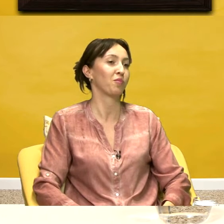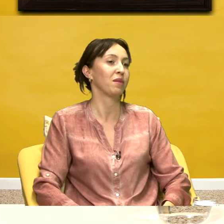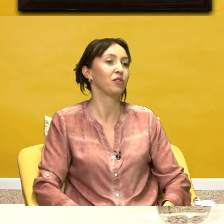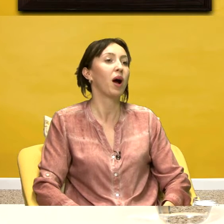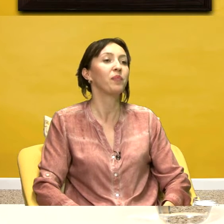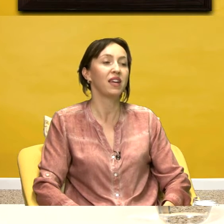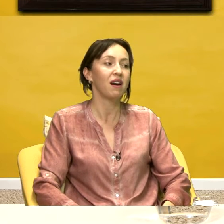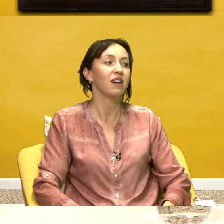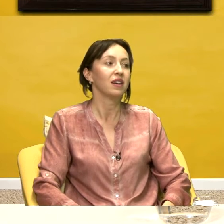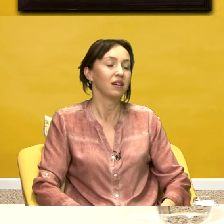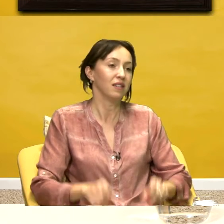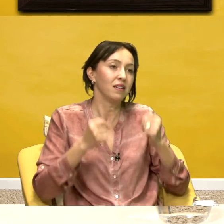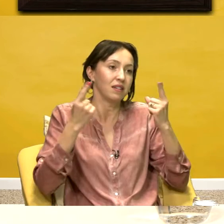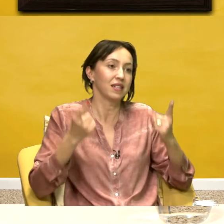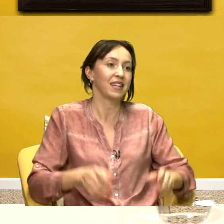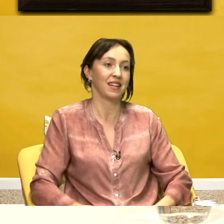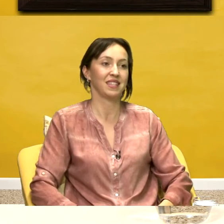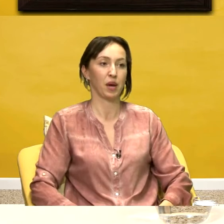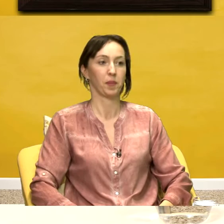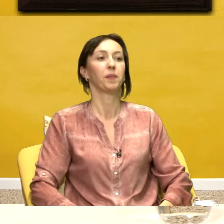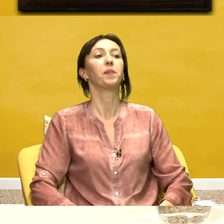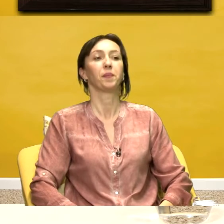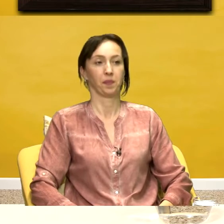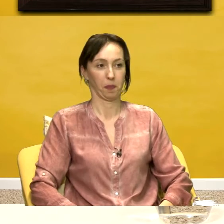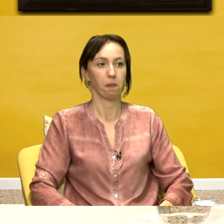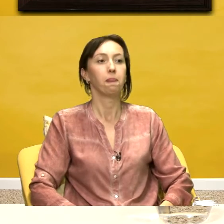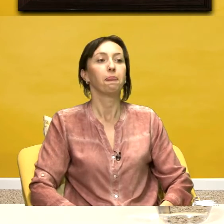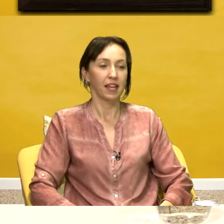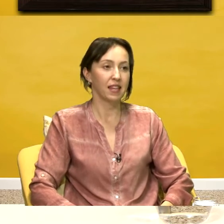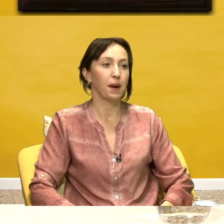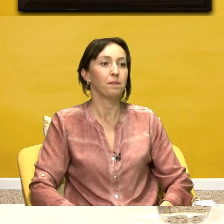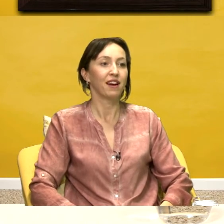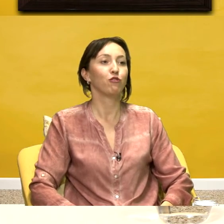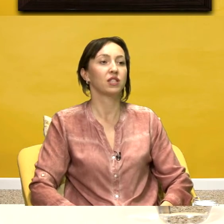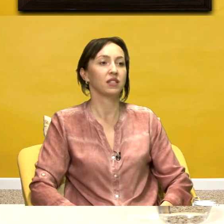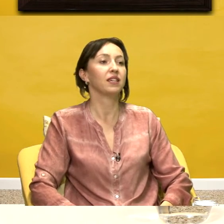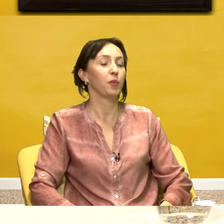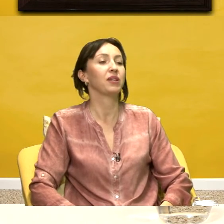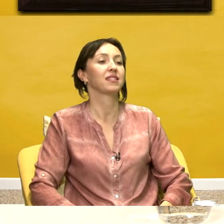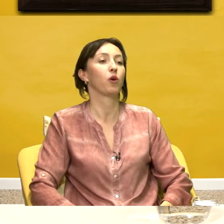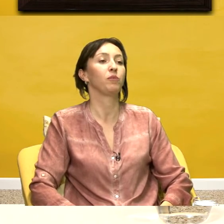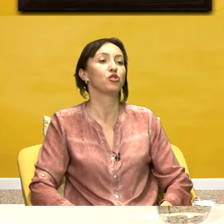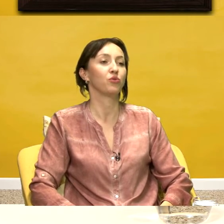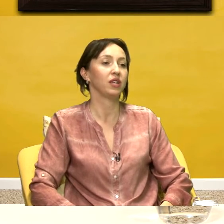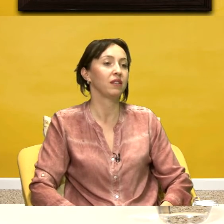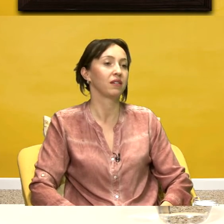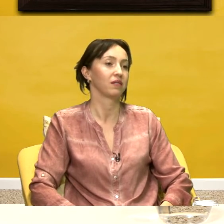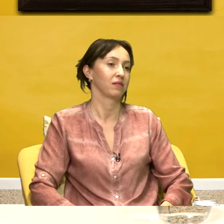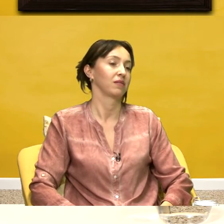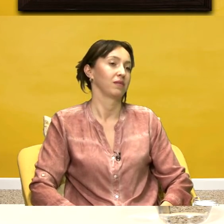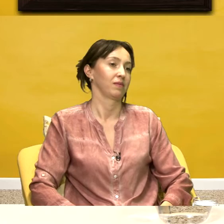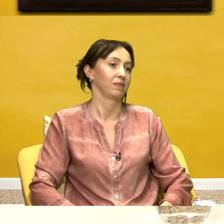vreo problemă noaptea, se trezea. Da, a fost greu până s-a